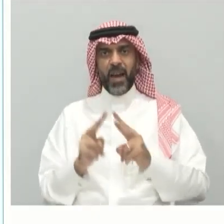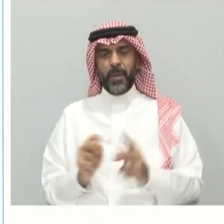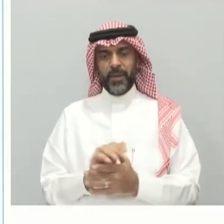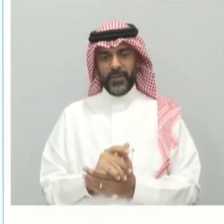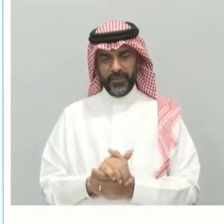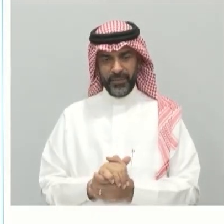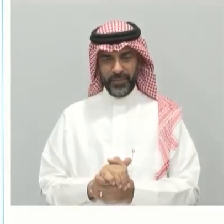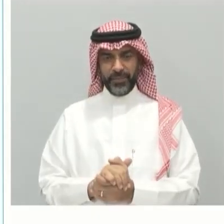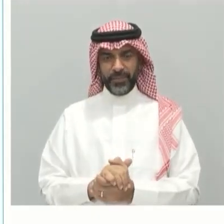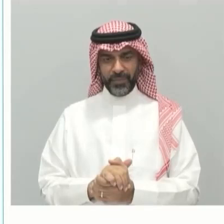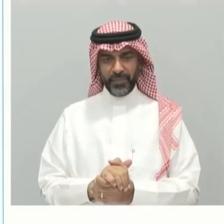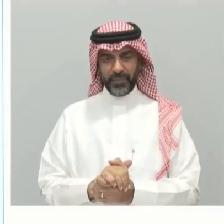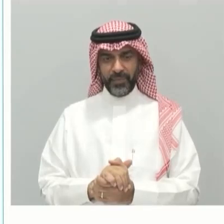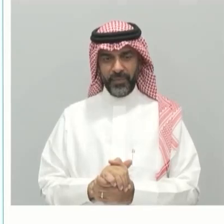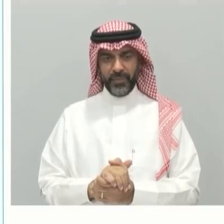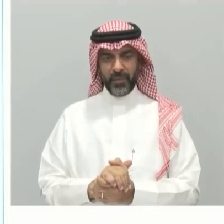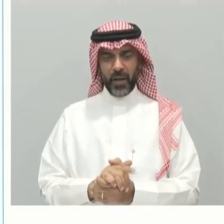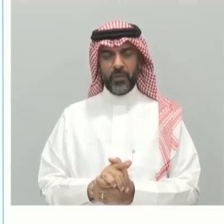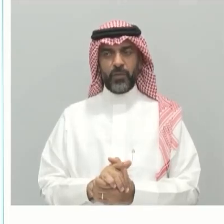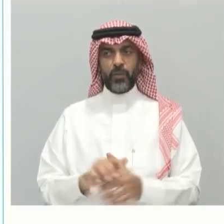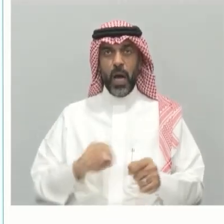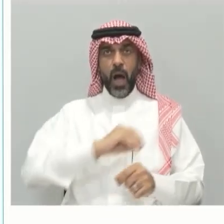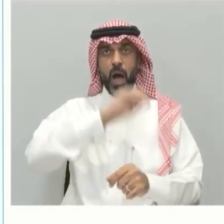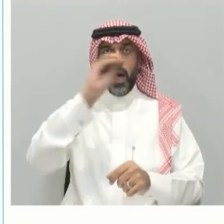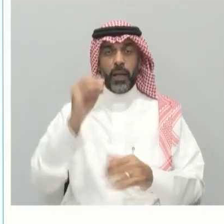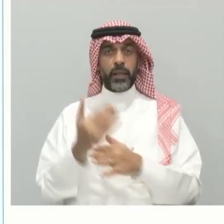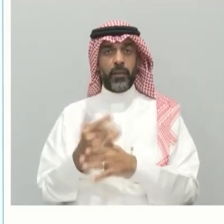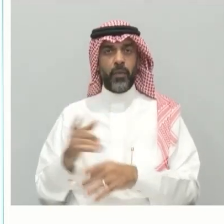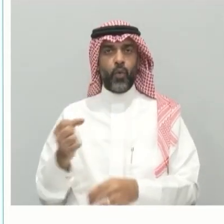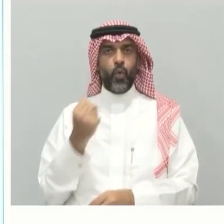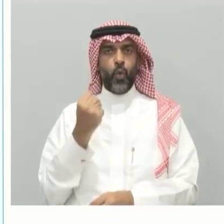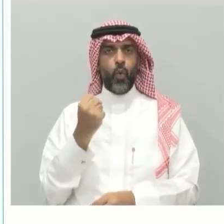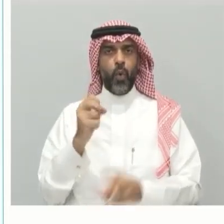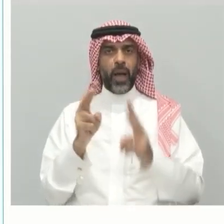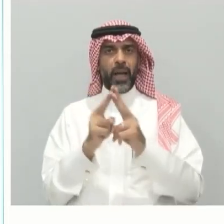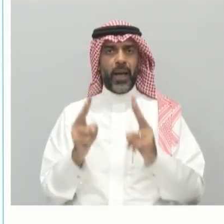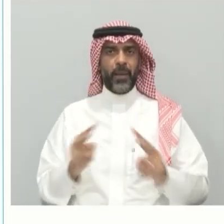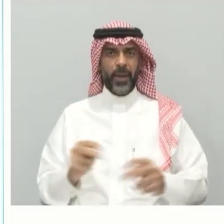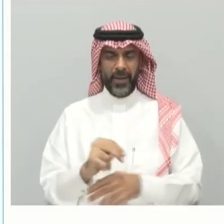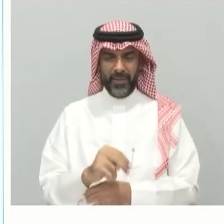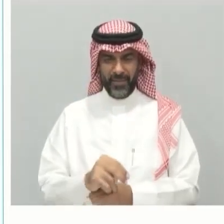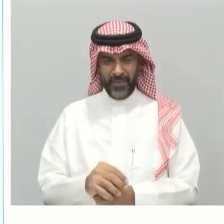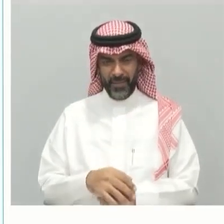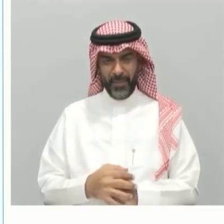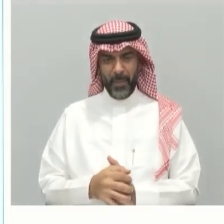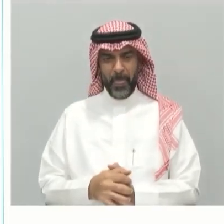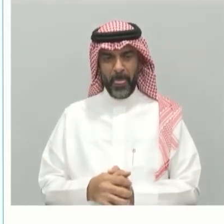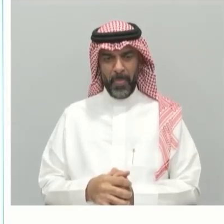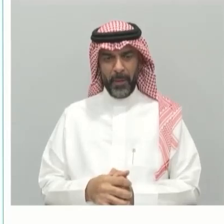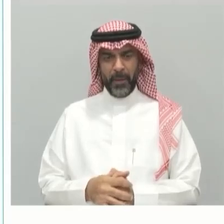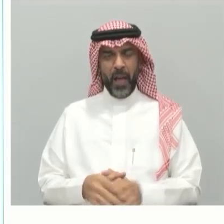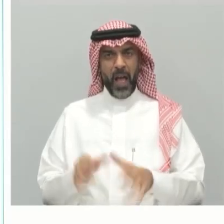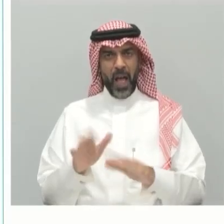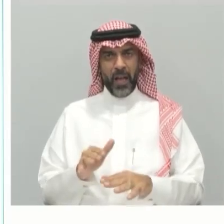الكاثود بسبب ماذا بسبب القوه الدافعه الكهربائيه التي تحدثها ماذا المحاليل والايونات اللي موجوده في كذلك